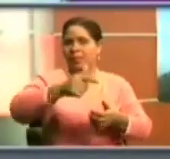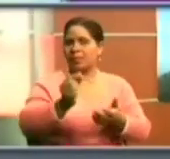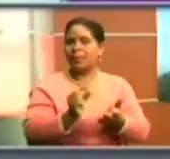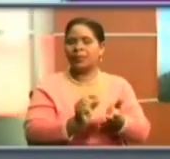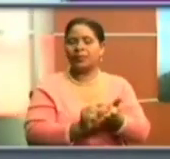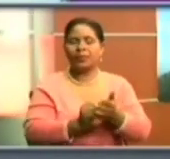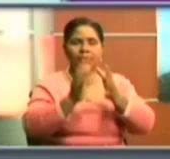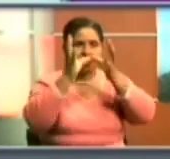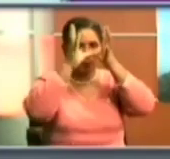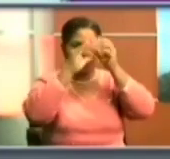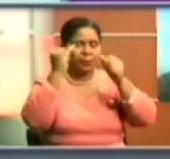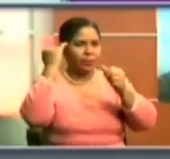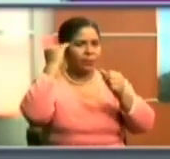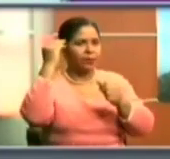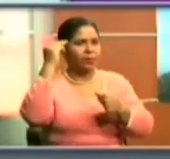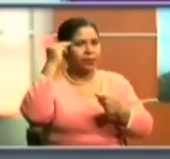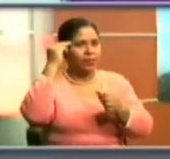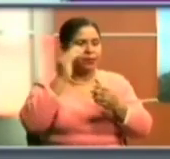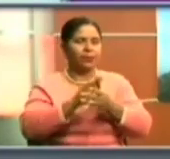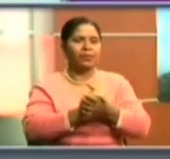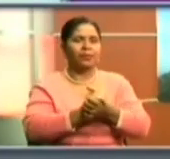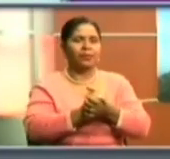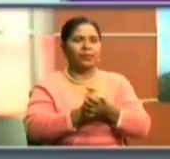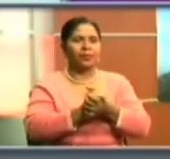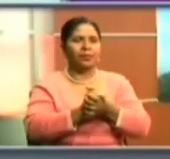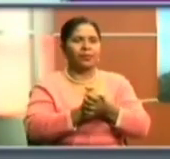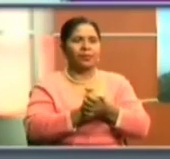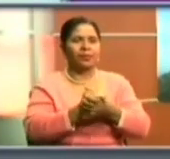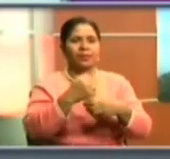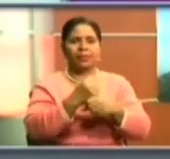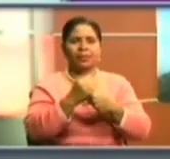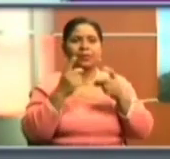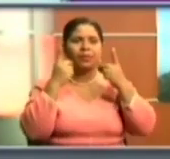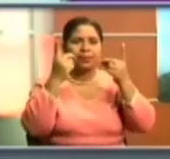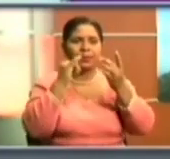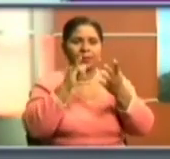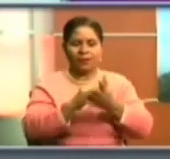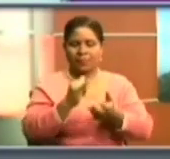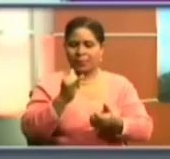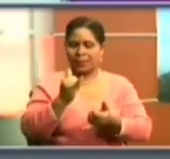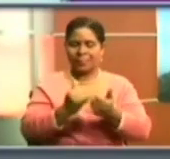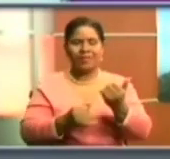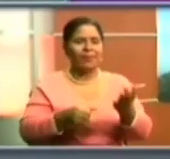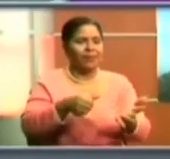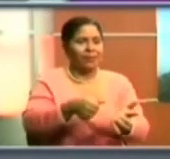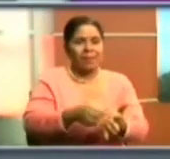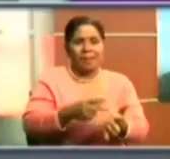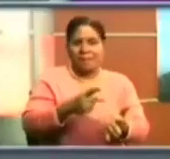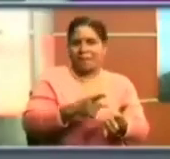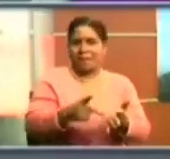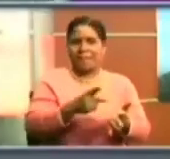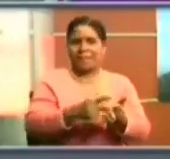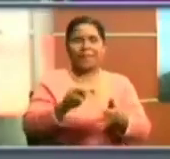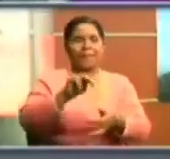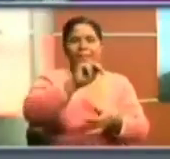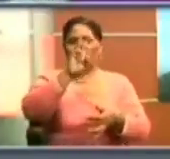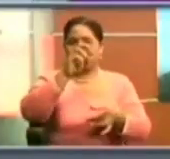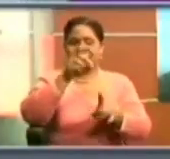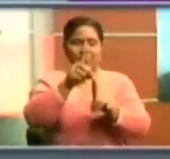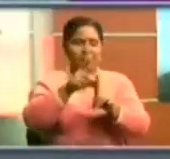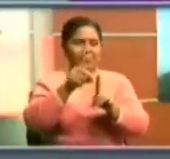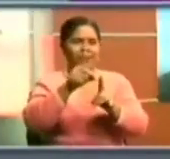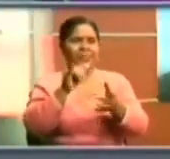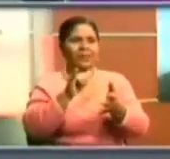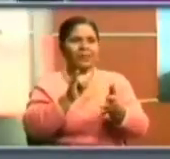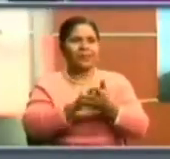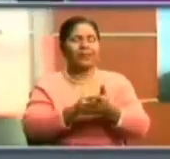nouvelle, président République l'an Jovenel Moïse fait déclaration définitive impolie mercredi 6 décembre l'an dans